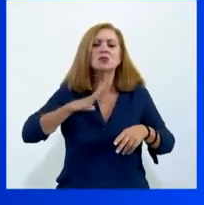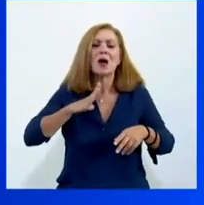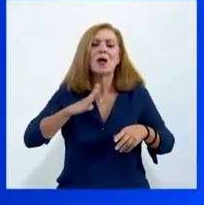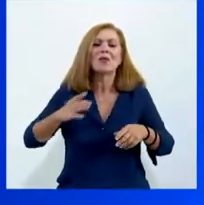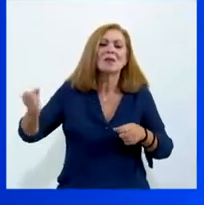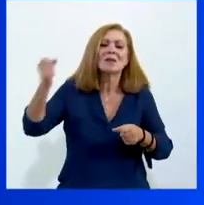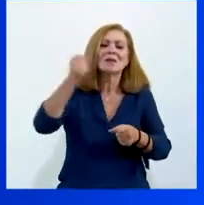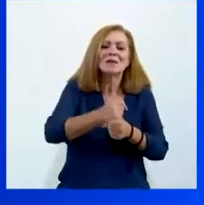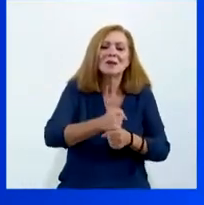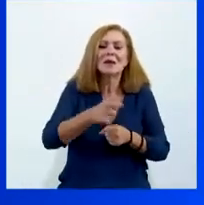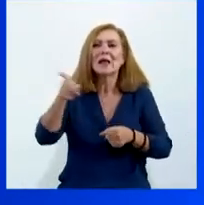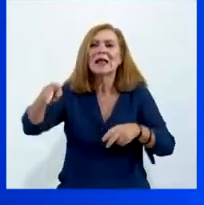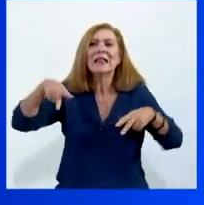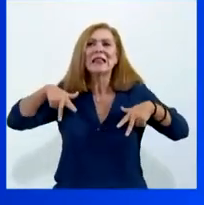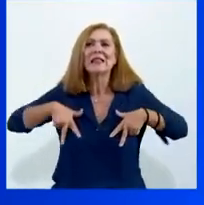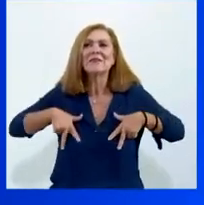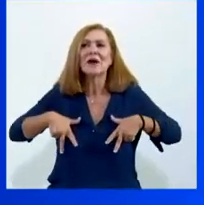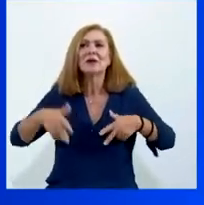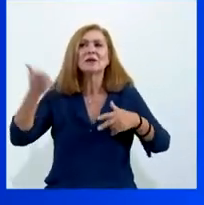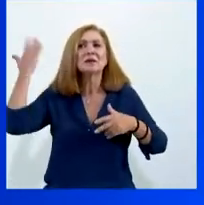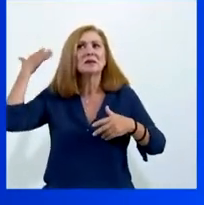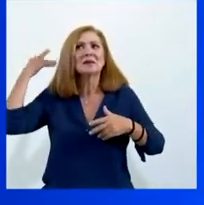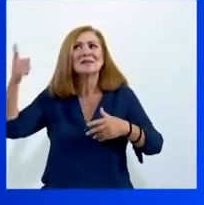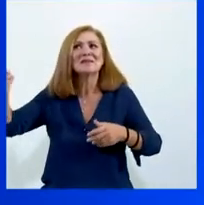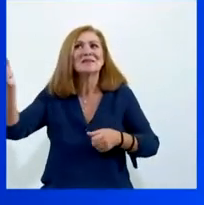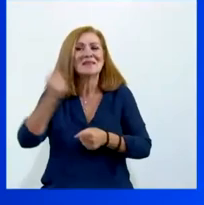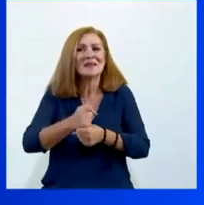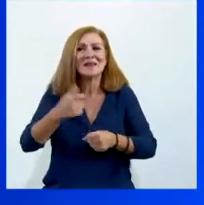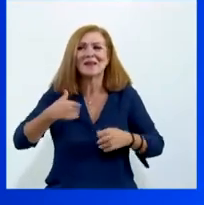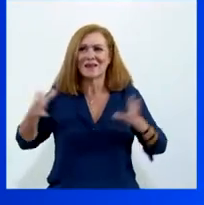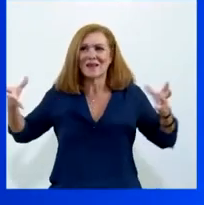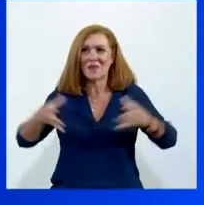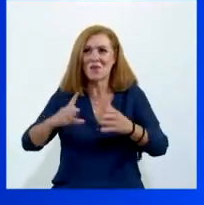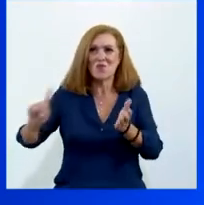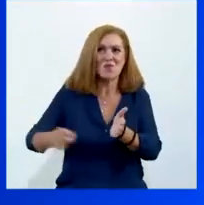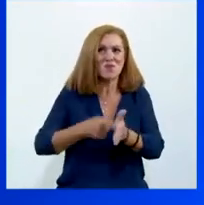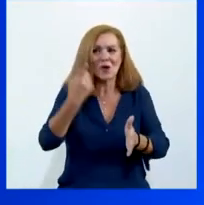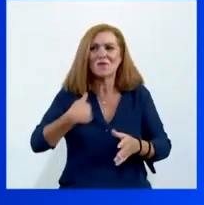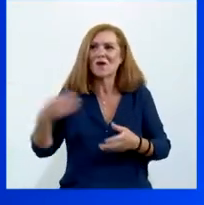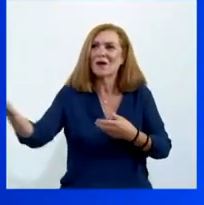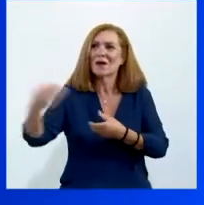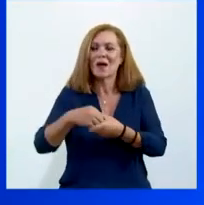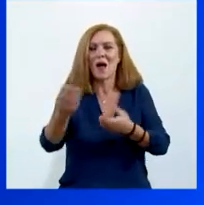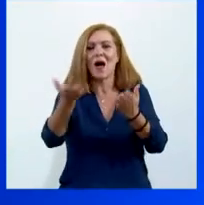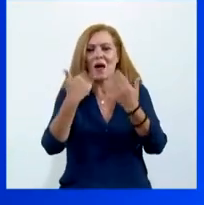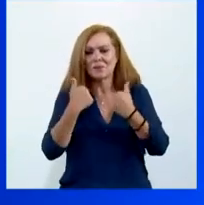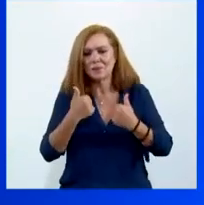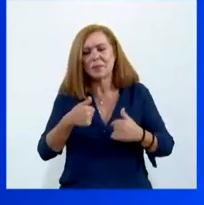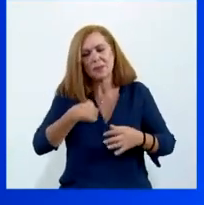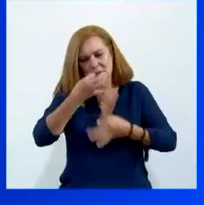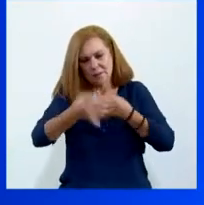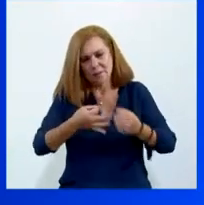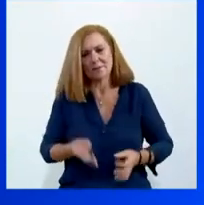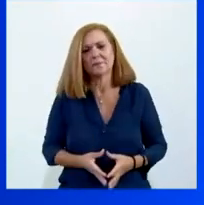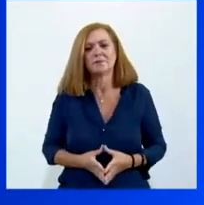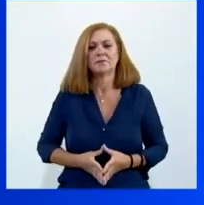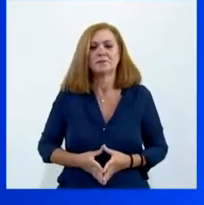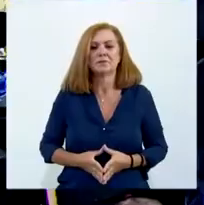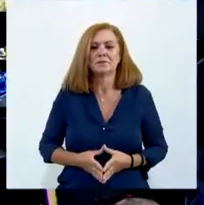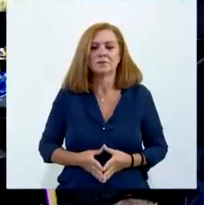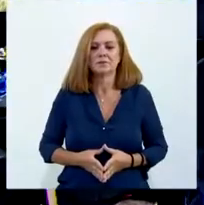δεν τοποθέτησα στην κυβέρνηση όταν την συγκρότησα τον περασμένο Ιούνιο.